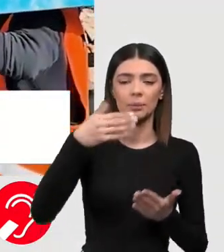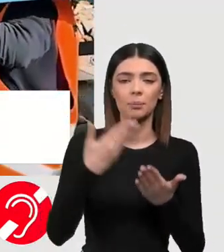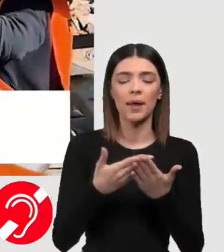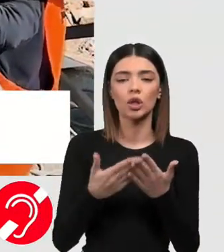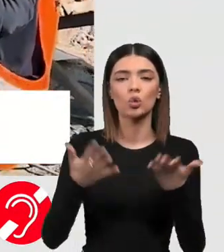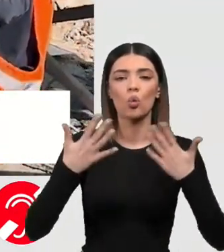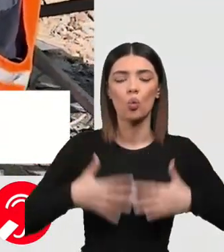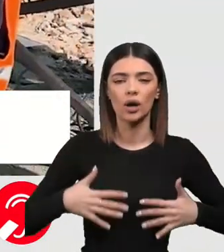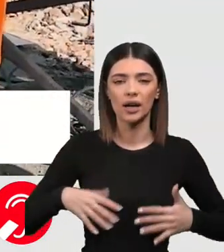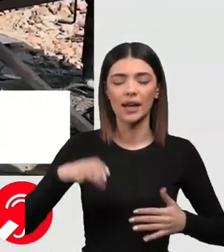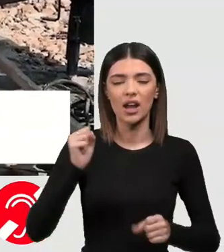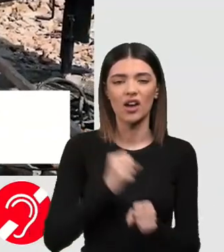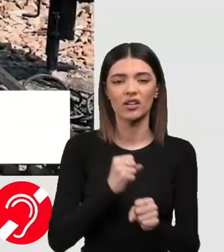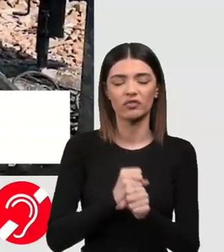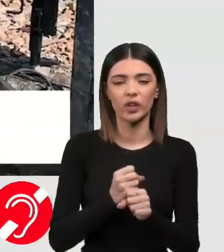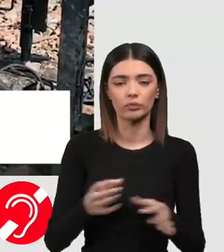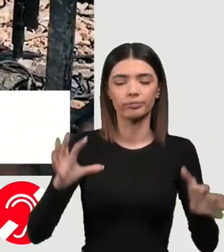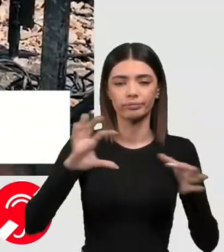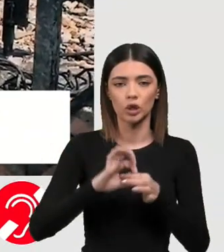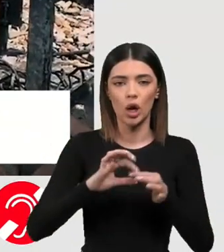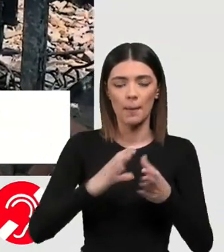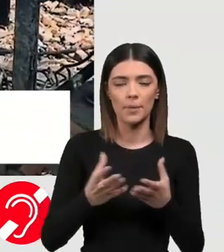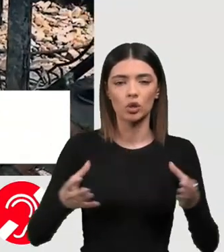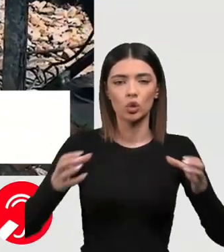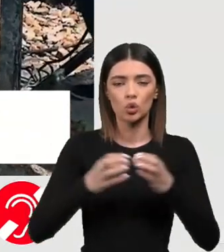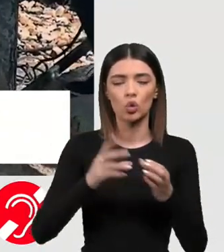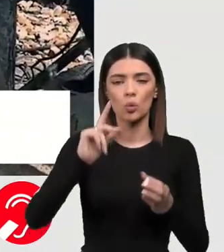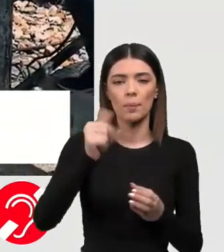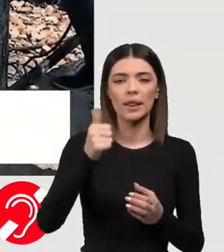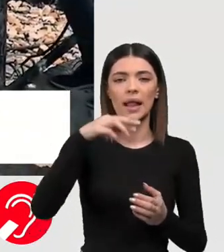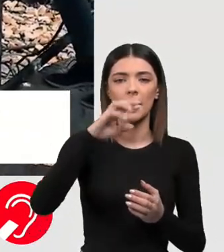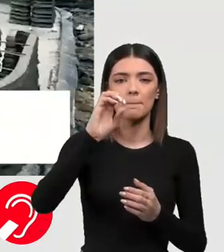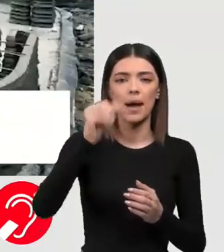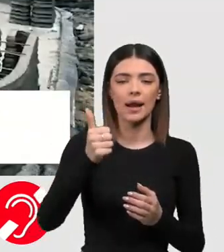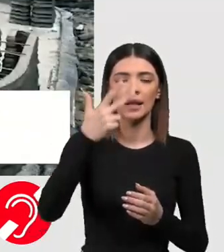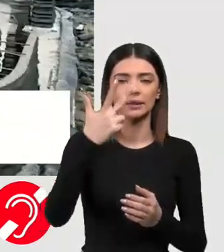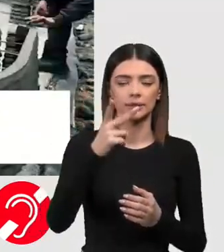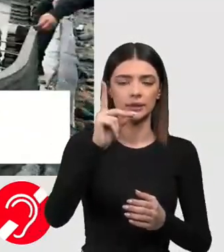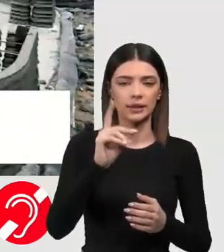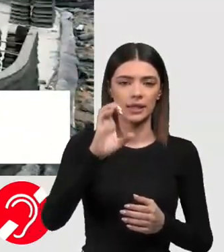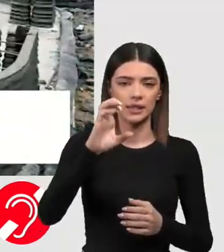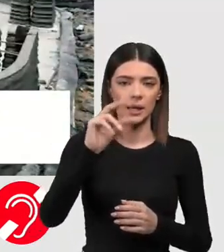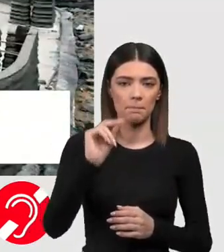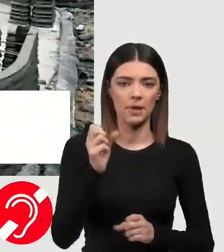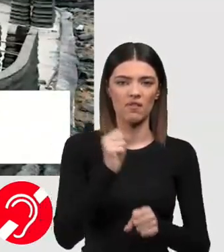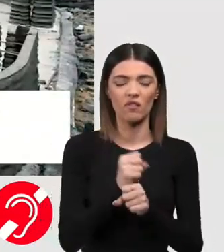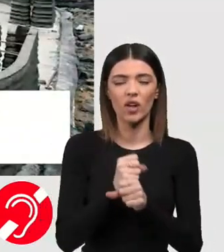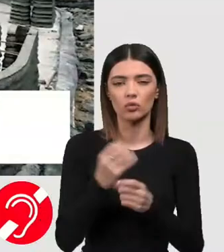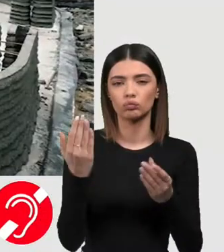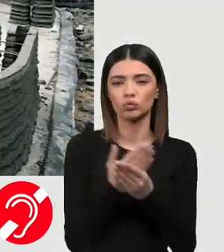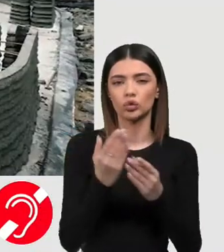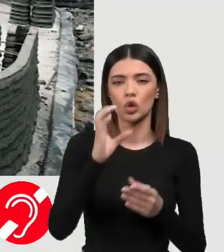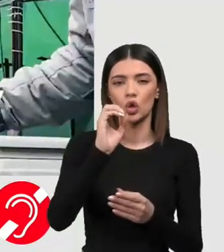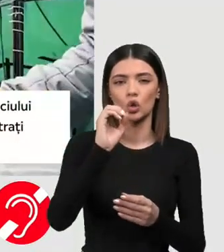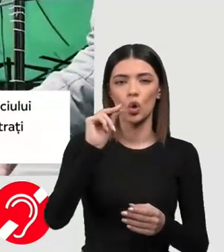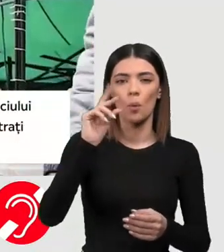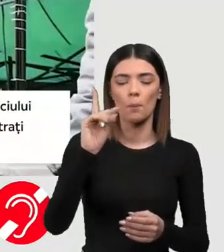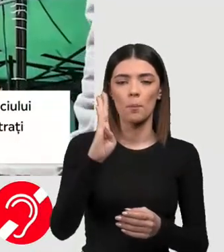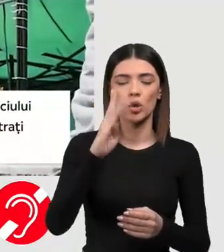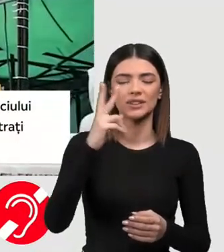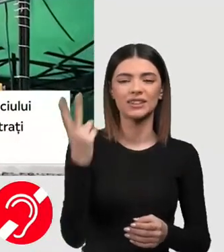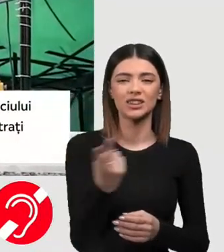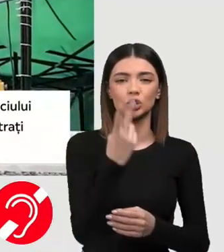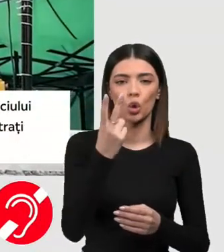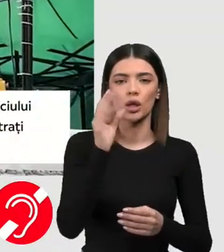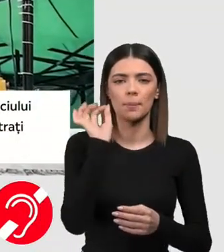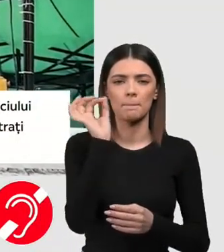Ukraine, realizat în colaborare cu grupul danez 3DCP, folosind imprimanta Cobod Bod 2,